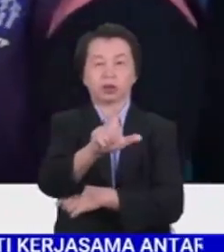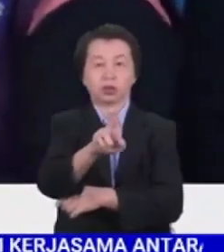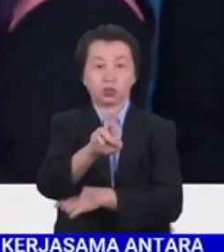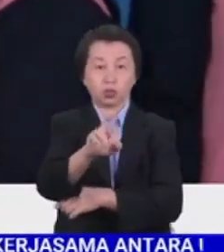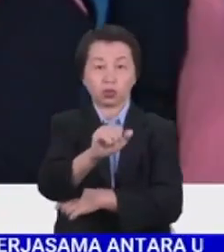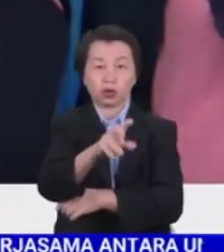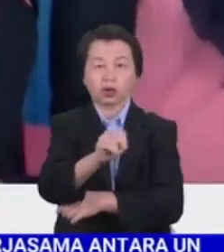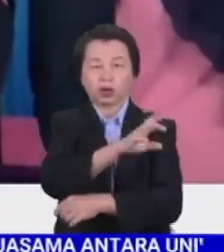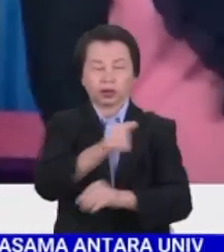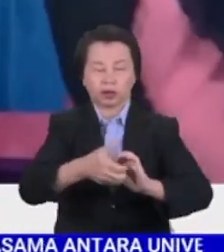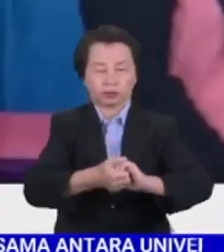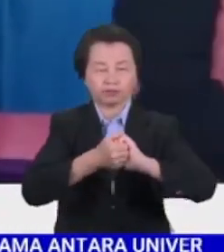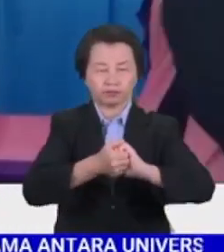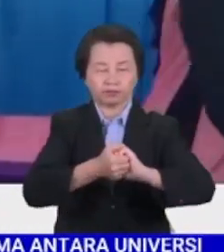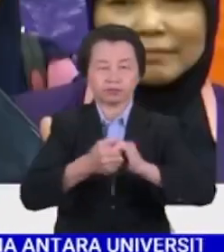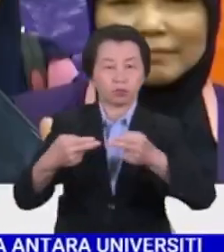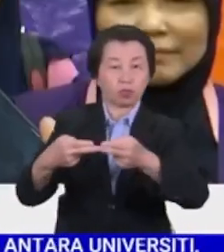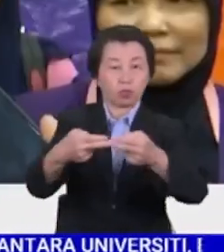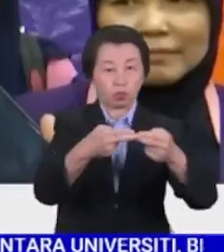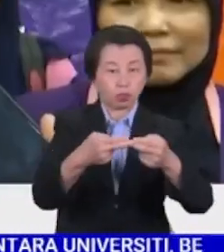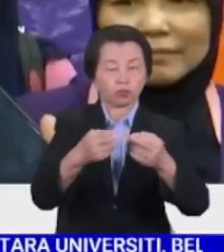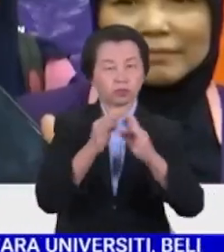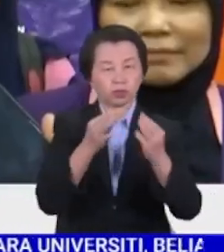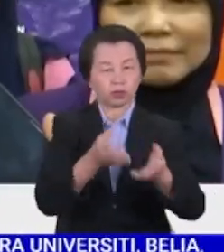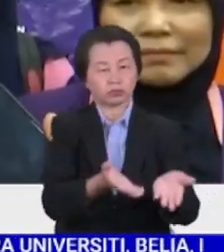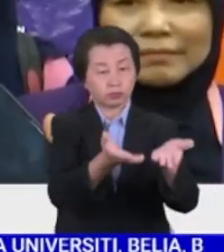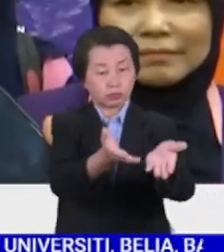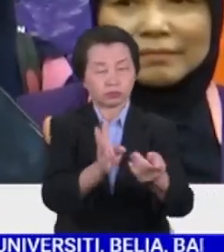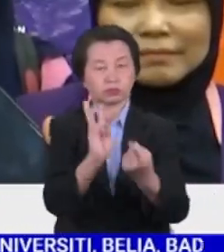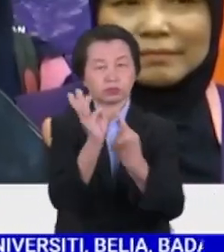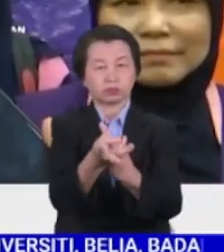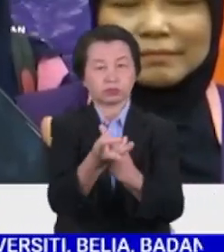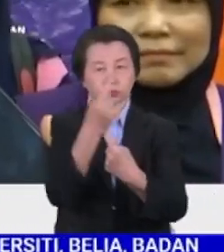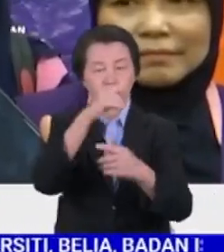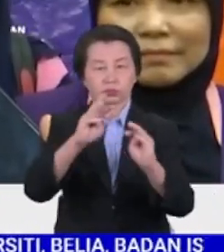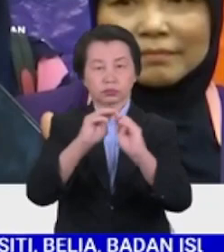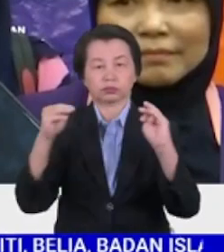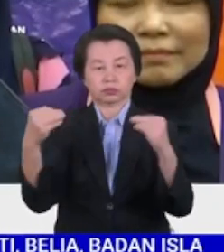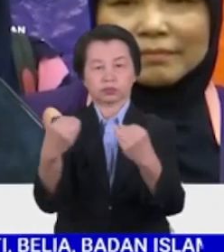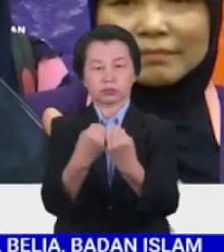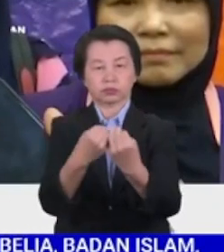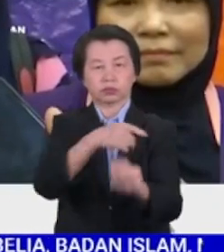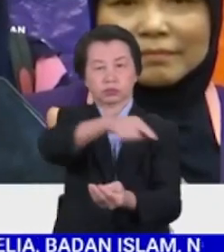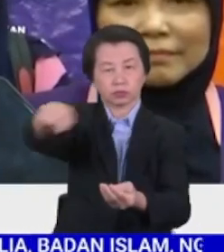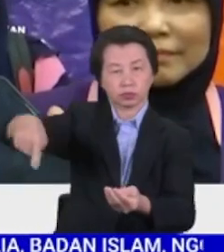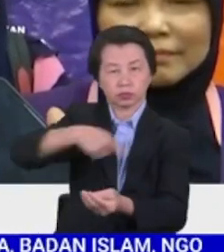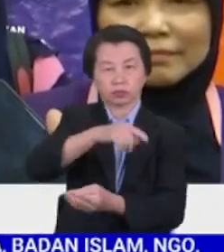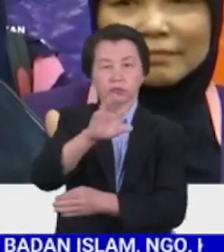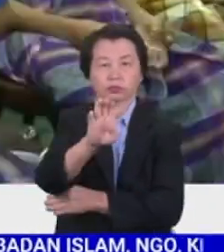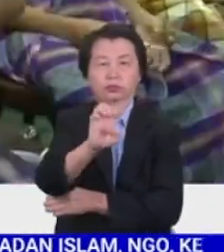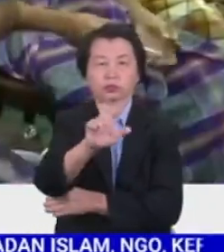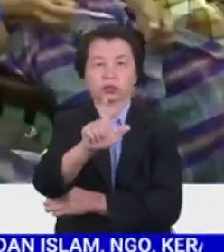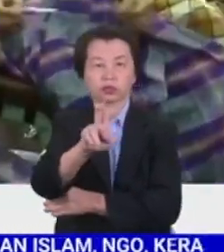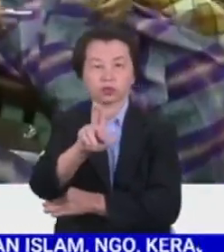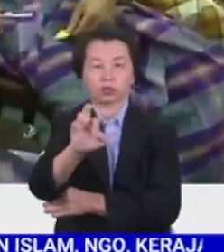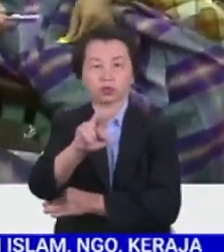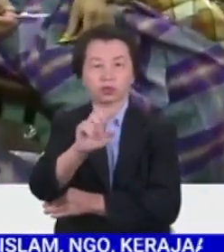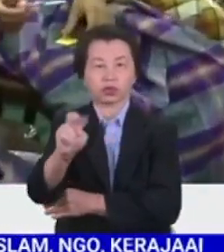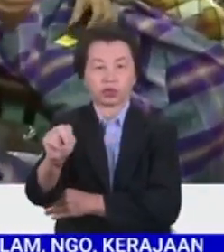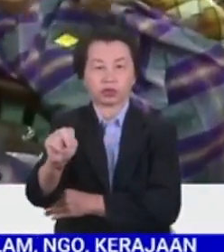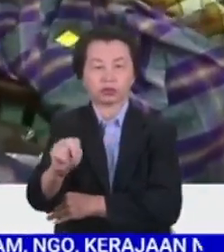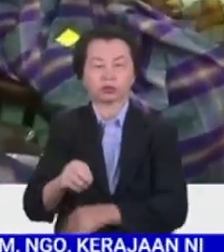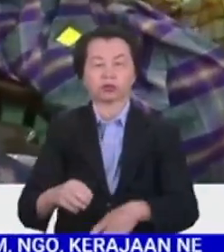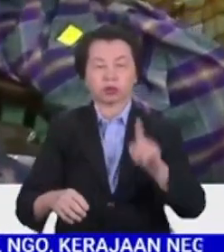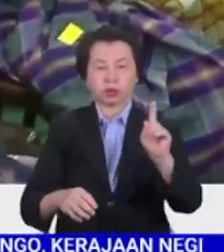mengeratkan silaturahim dan memanjangkan kebajikan kepada masyarakat di sekitar daerah Beluran ini. Dalam program